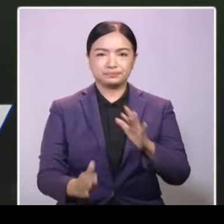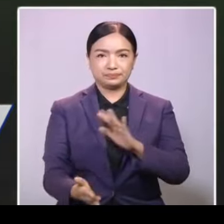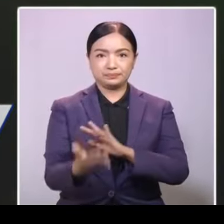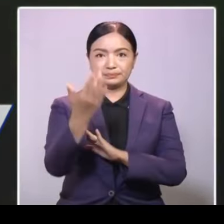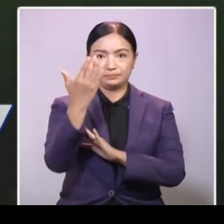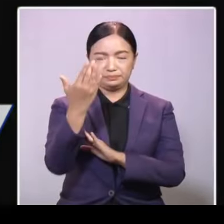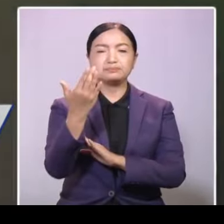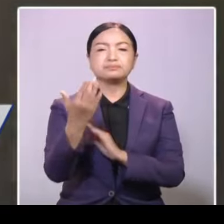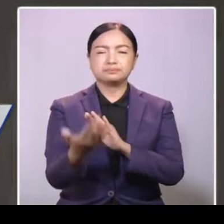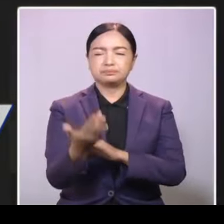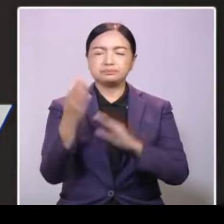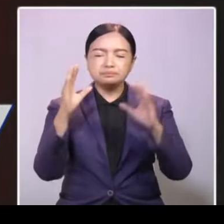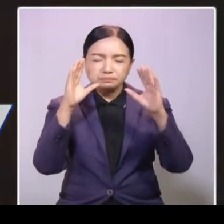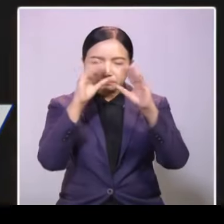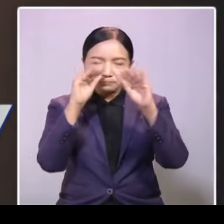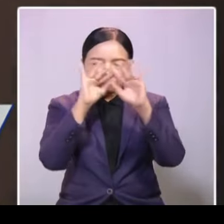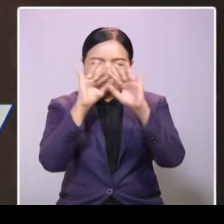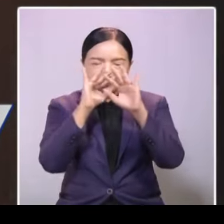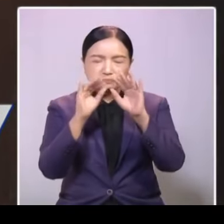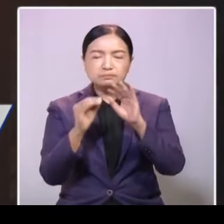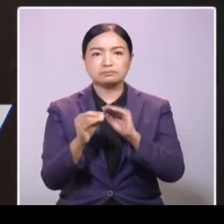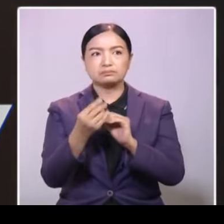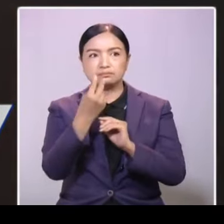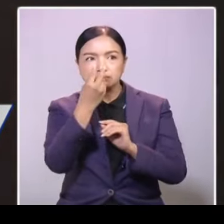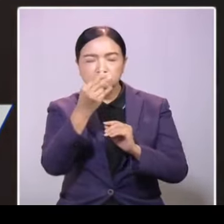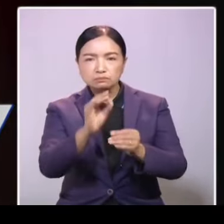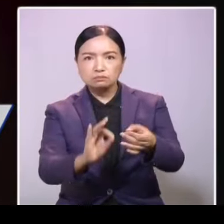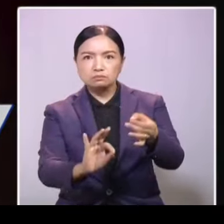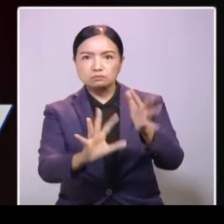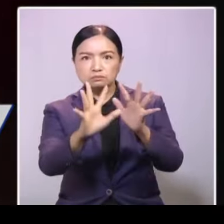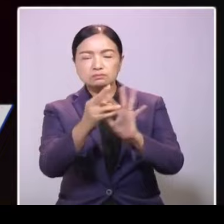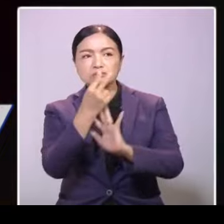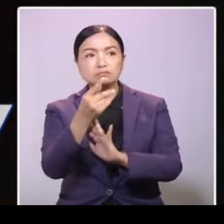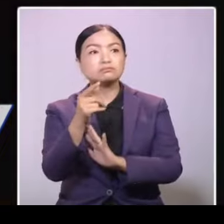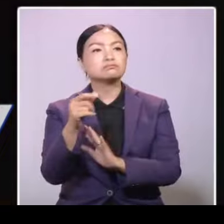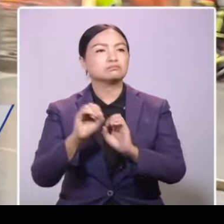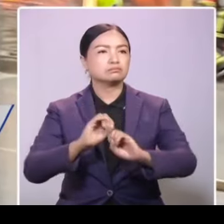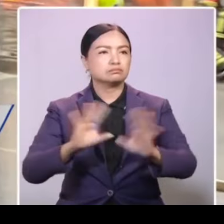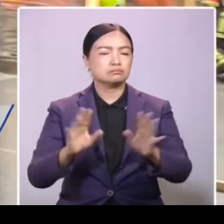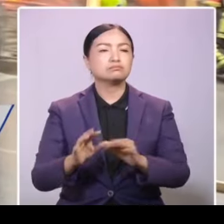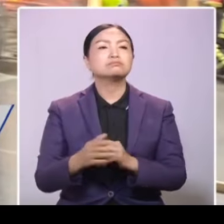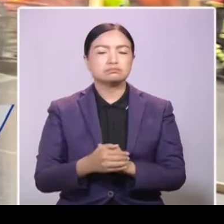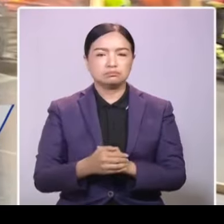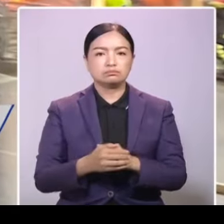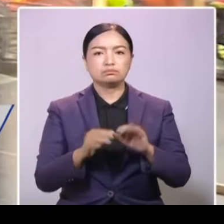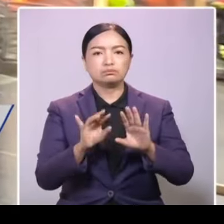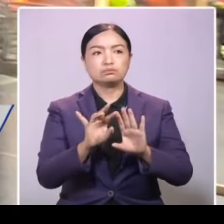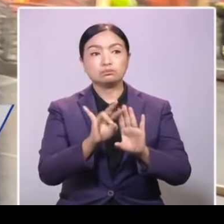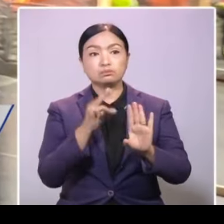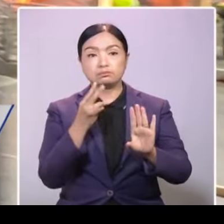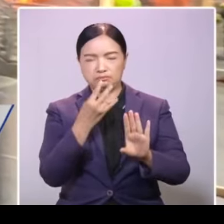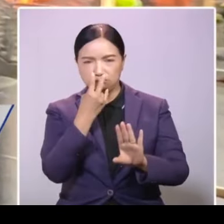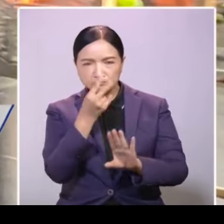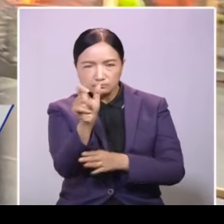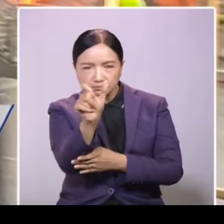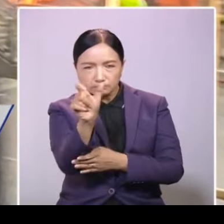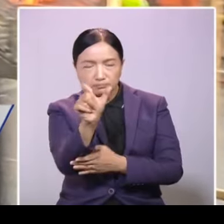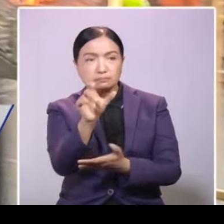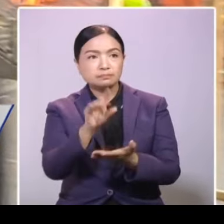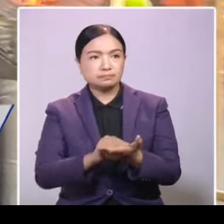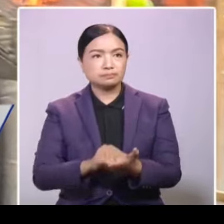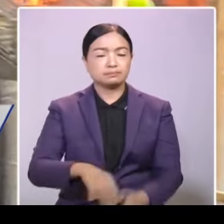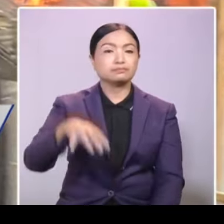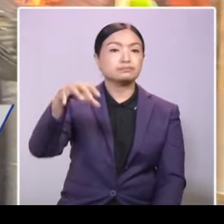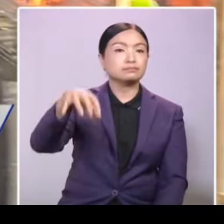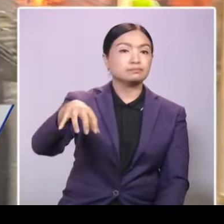ฟ้ายังไม่สว่าง ใช่คนก็เลยเห็นเพลิงกันค่อนข้างชัดเจนแล้วก็ถ่ายในร้านสะดวกซื้อนะคะ ครับ ซึ่งเหตุการณ์นี้เกิดขึ้นที่ตึก